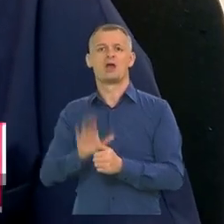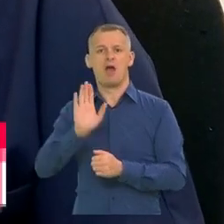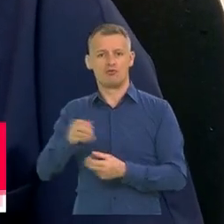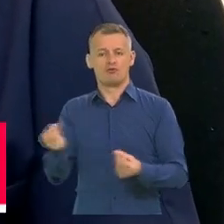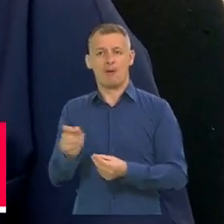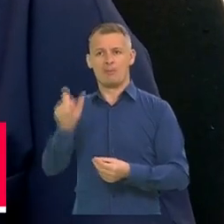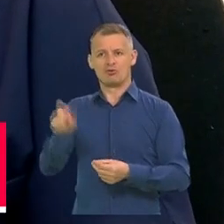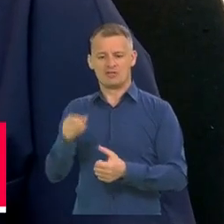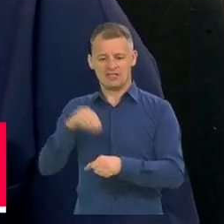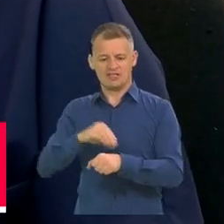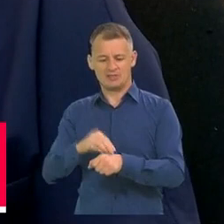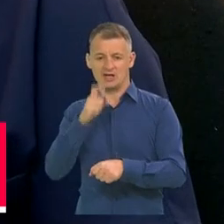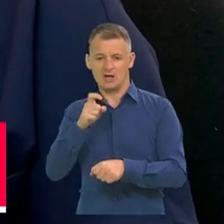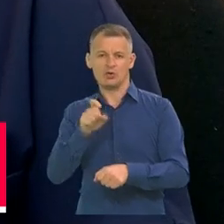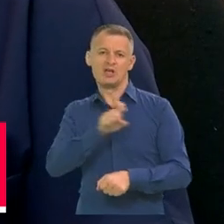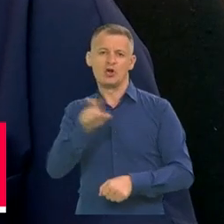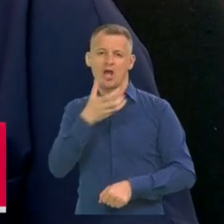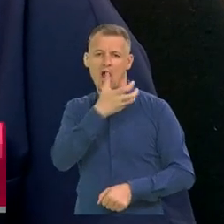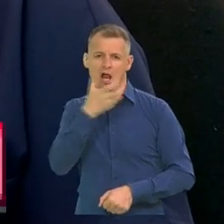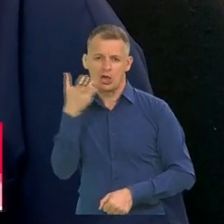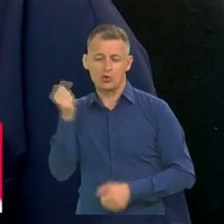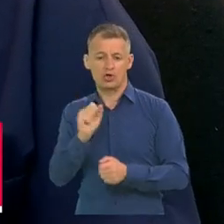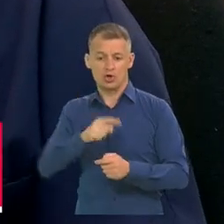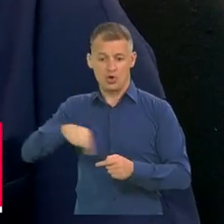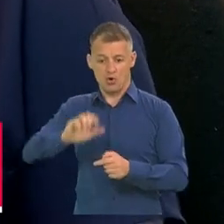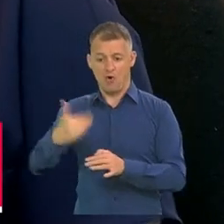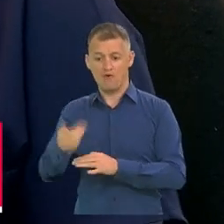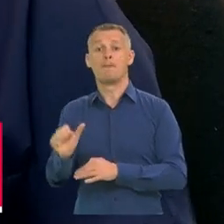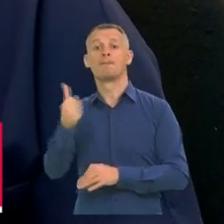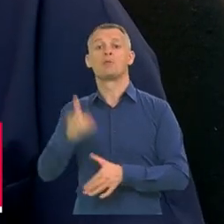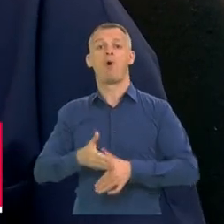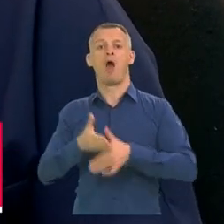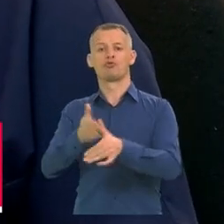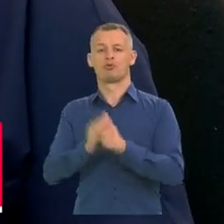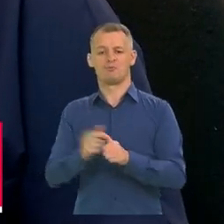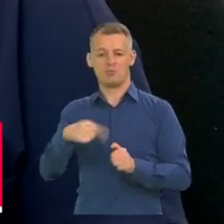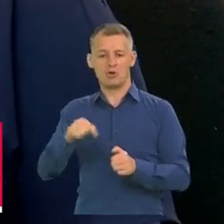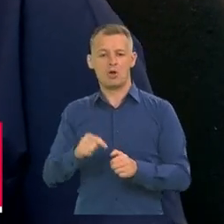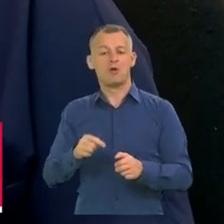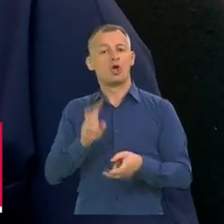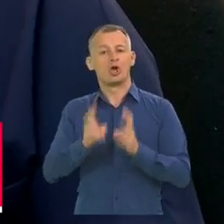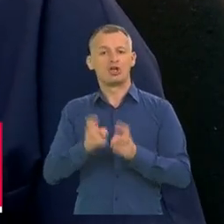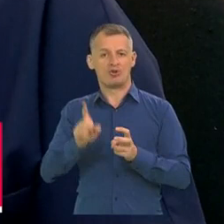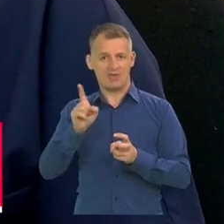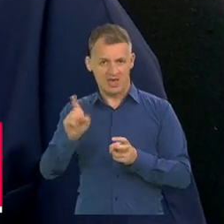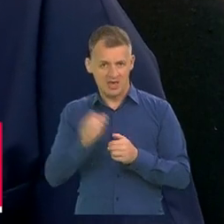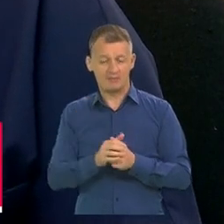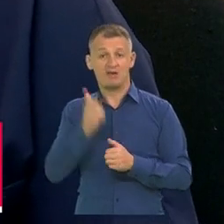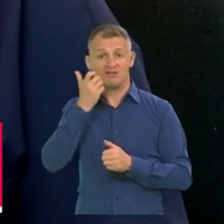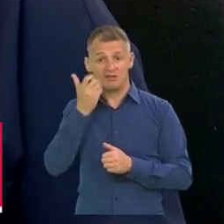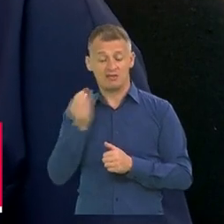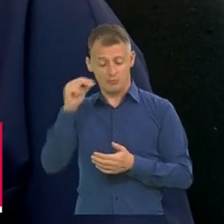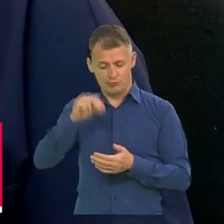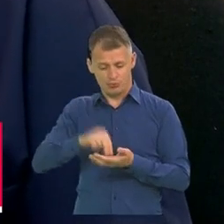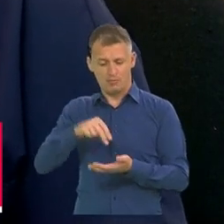li s-a făcut rău din cauza caniculei și noi acordăm primul ajutor, ne ocupăm de dânsii și când sunt puși pe